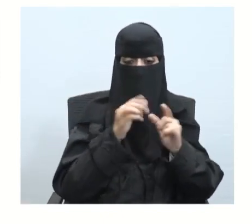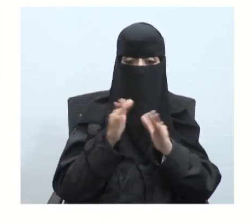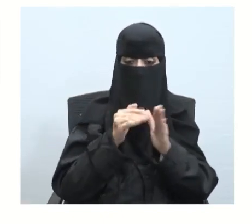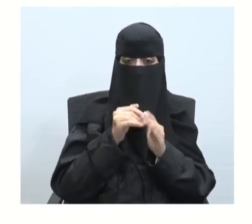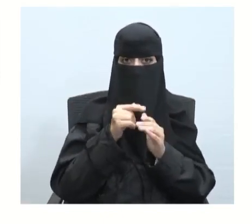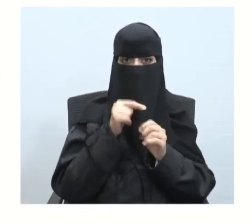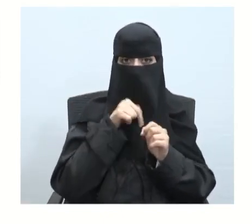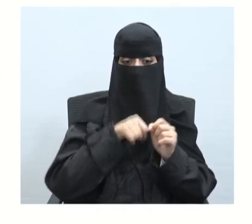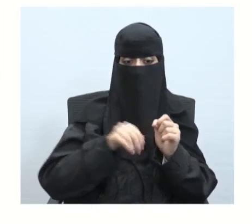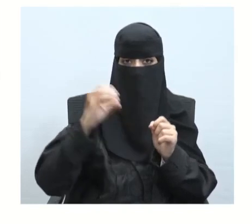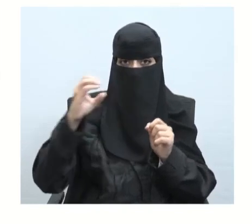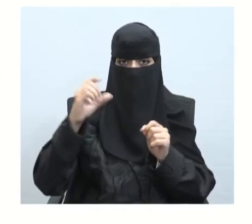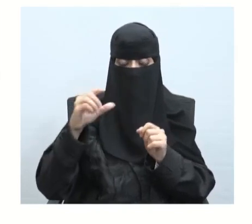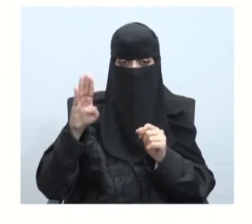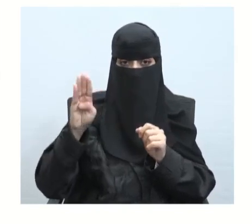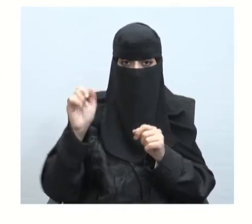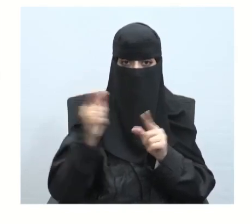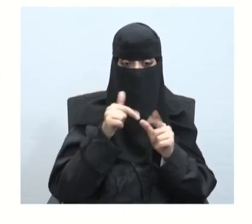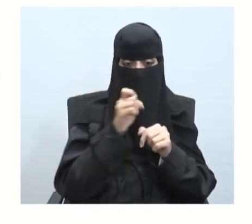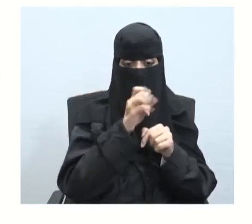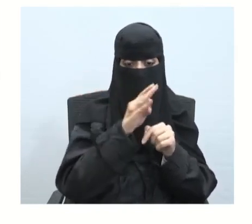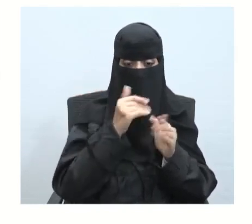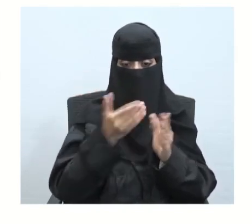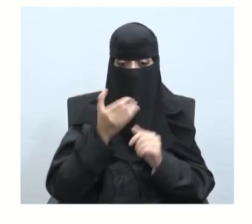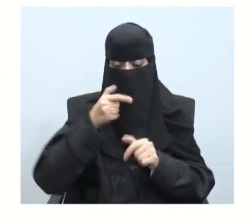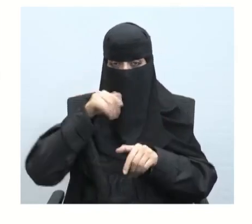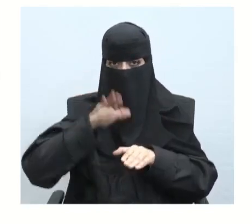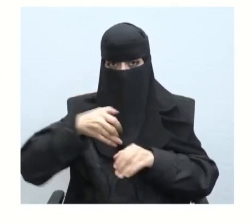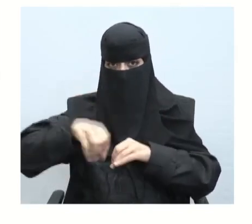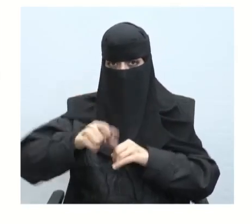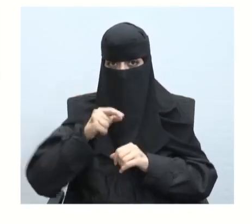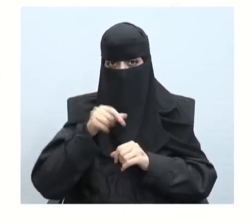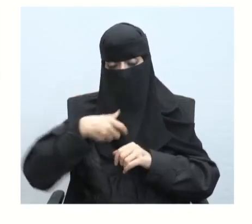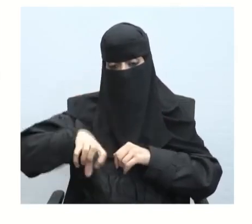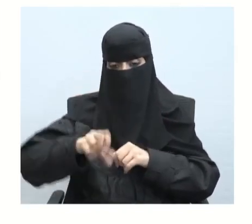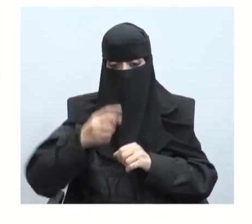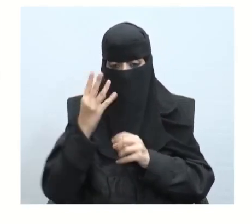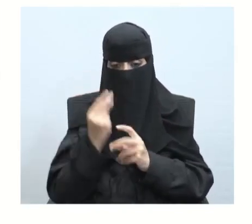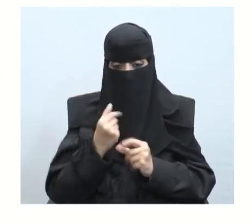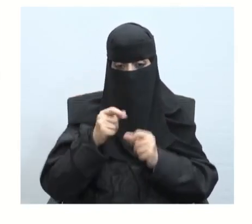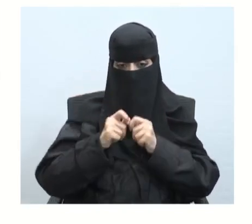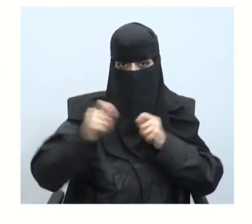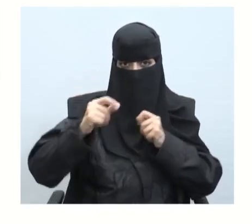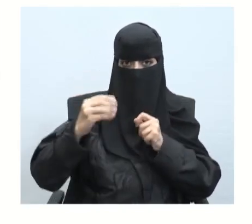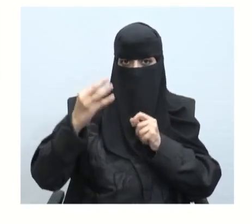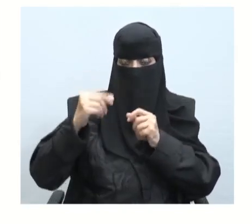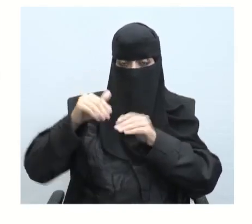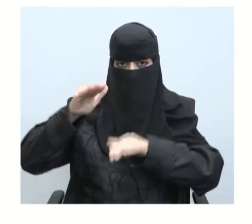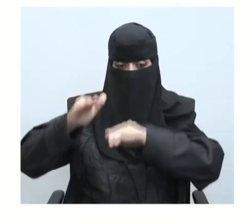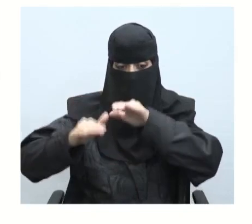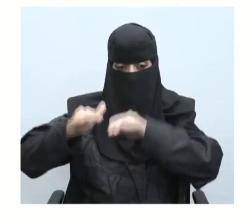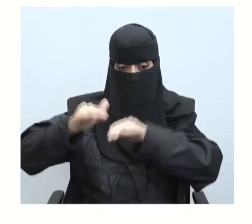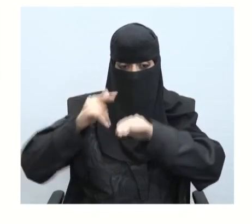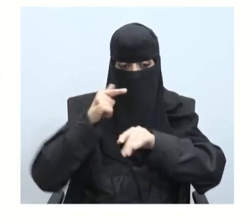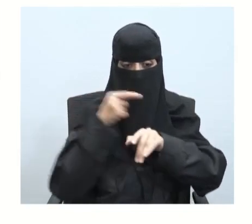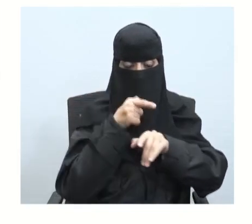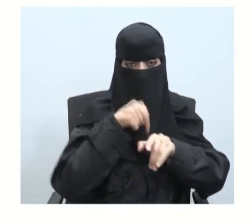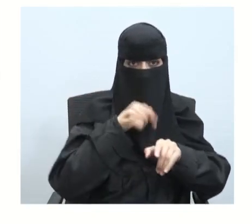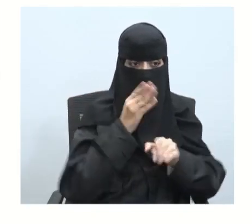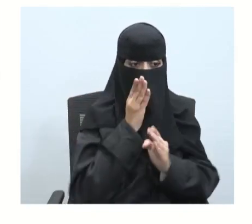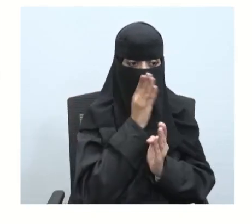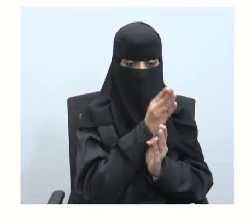اخذ الساين ايضا عرفنا ان نوع الكميه في الشغل قياسي بينما في العزم كان ماذا